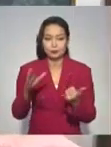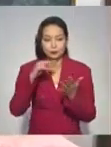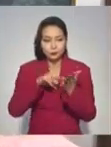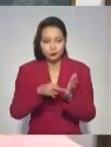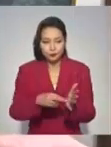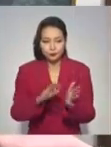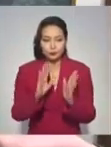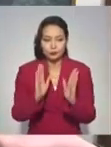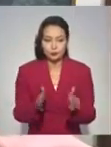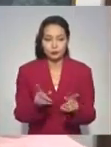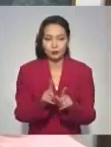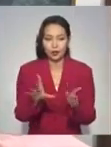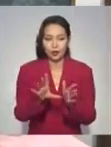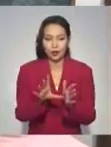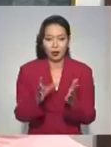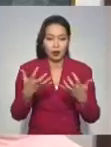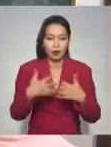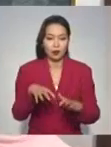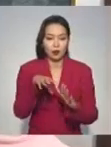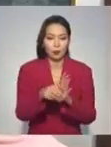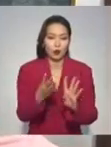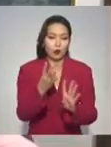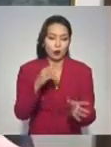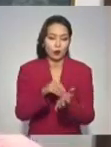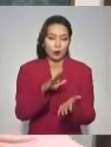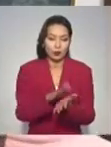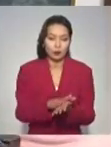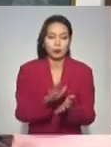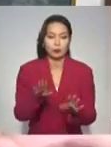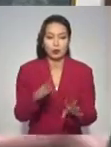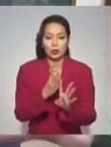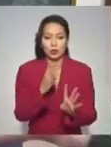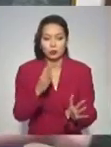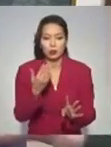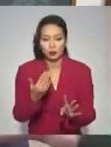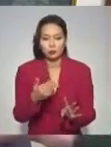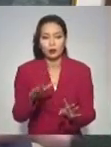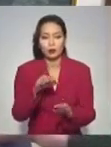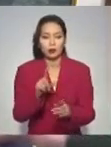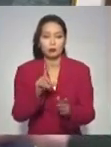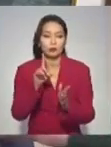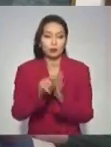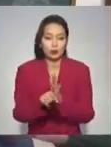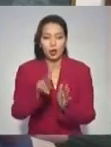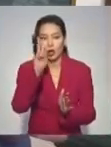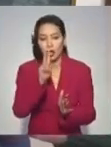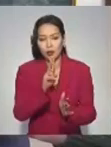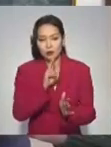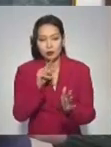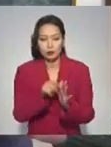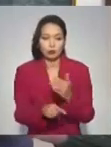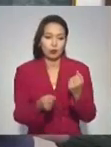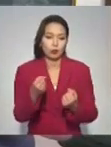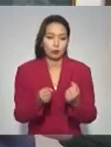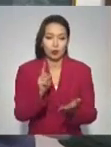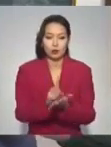Қордан электронды түрде кезекті алады, сосын сол қорға келген соң кезекпен бірге салонға барады. А салон 2 айдың ішінде соған машина тауып